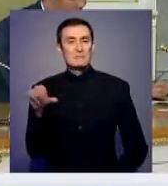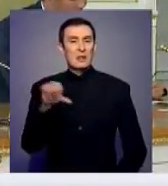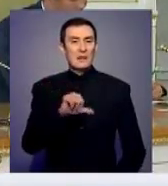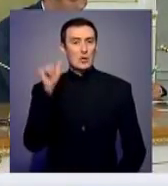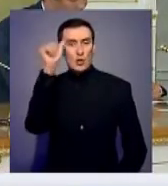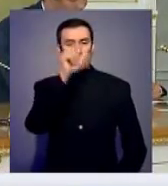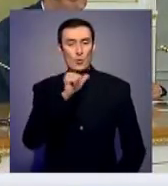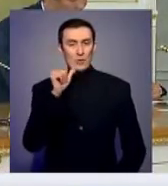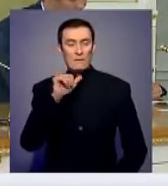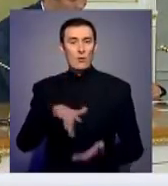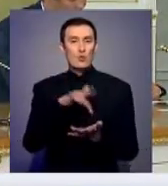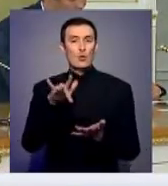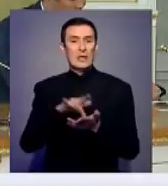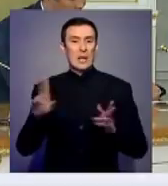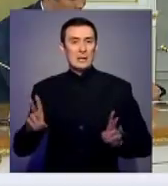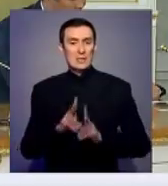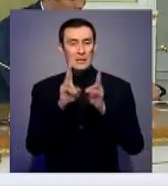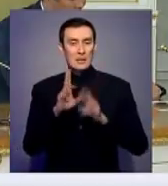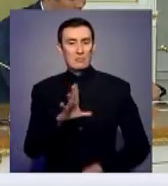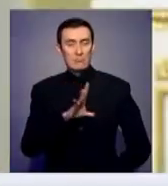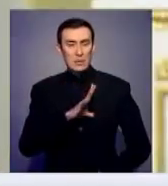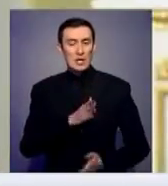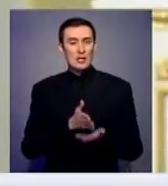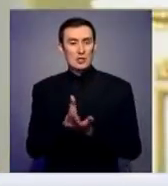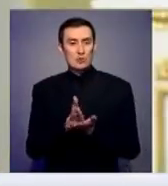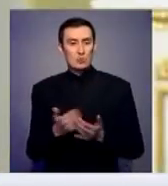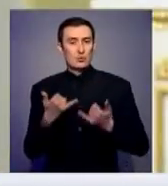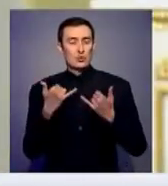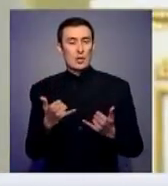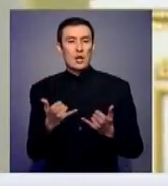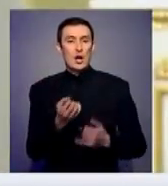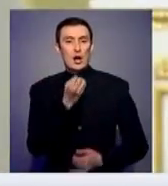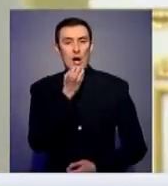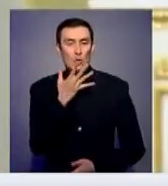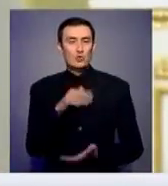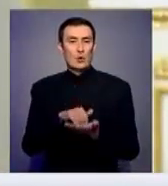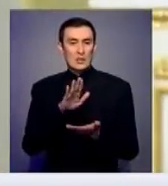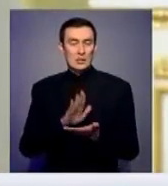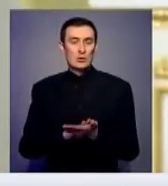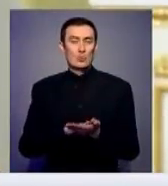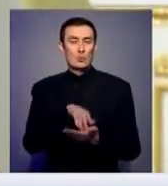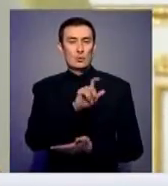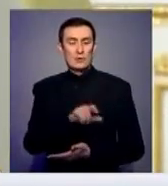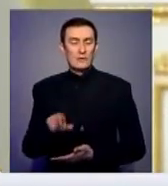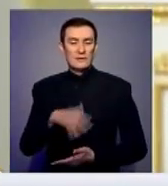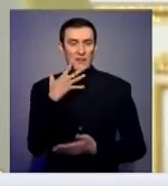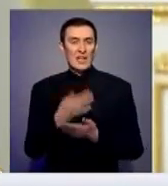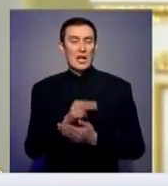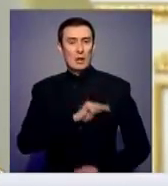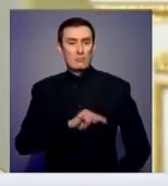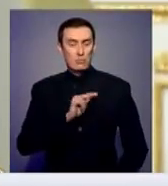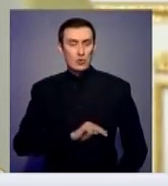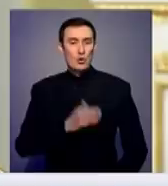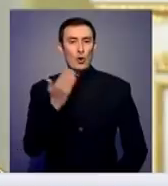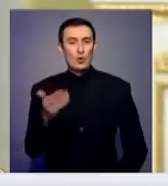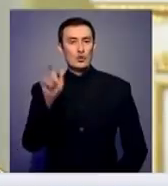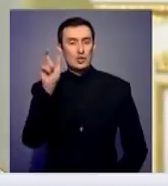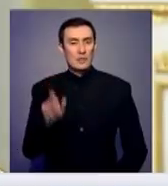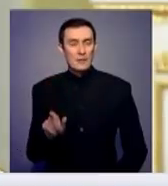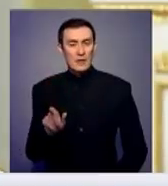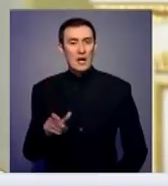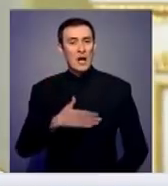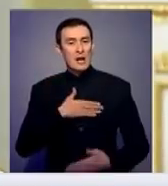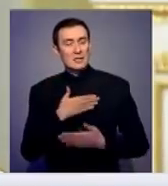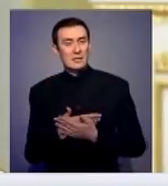2,5 года в Астане заслужил хорошую оценку астанчан по своей работе. Он человек